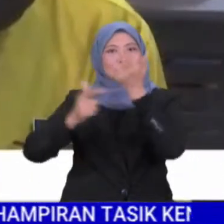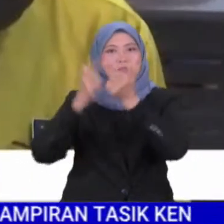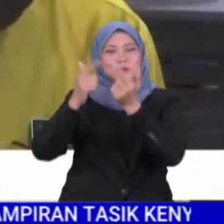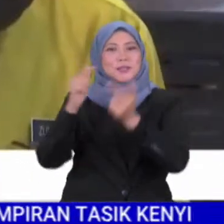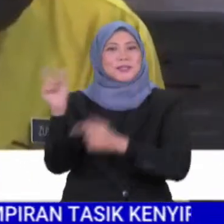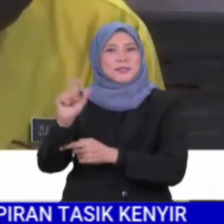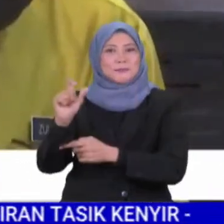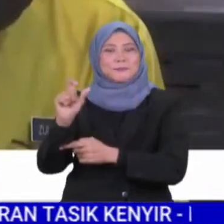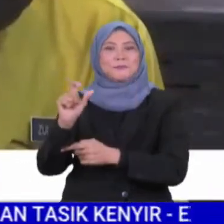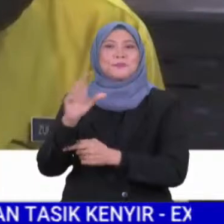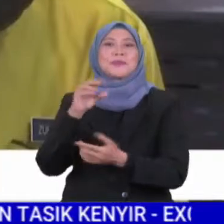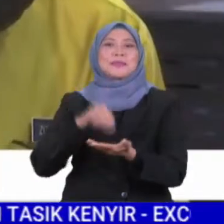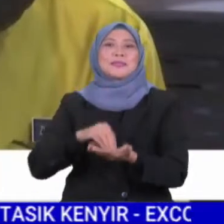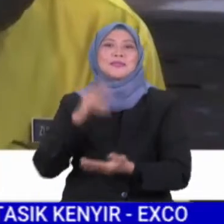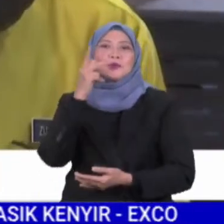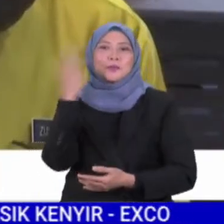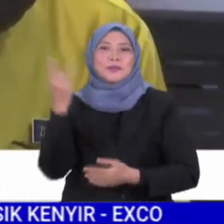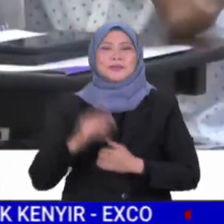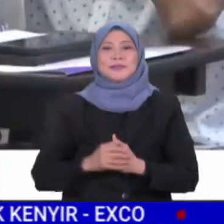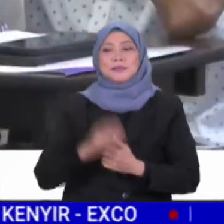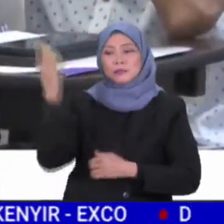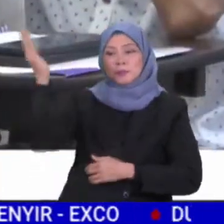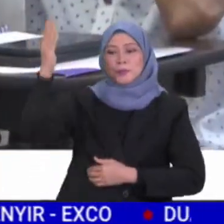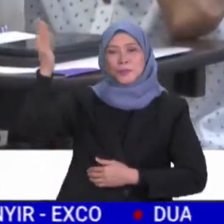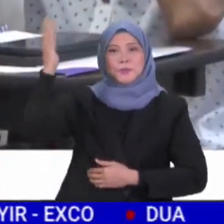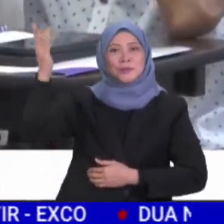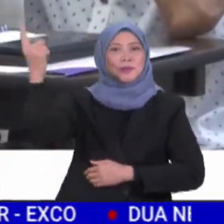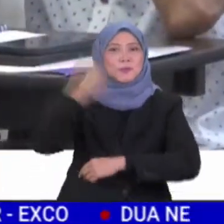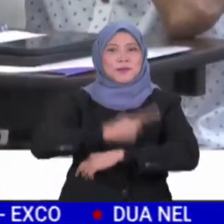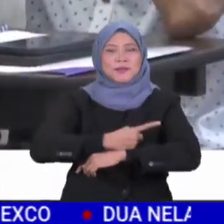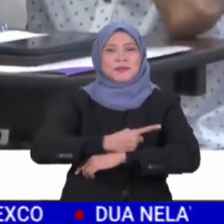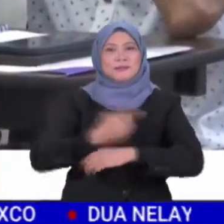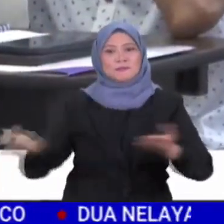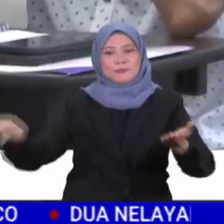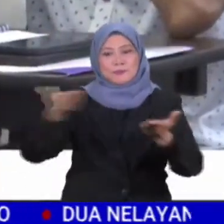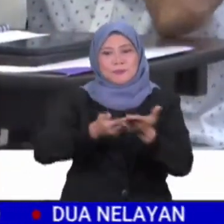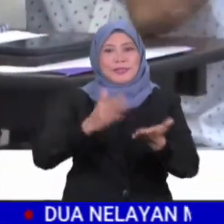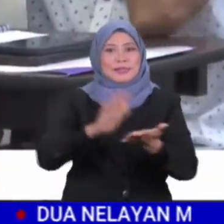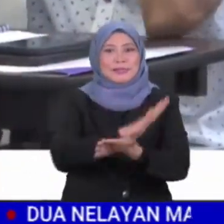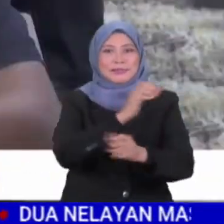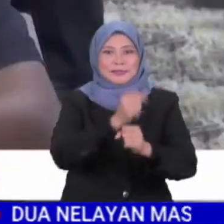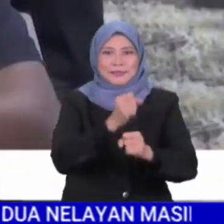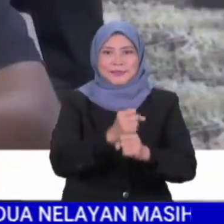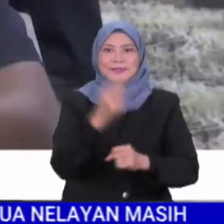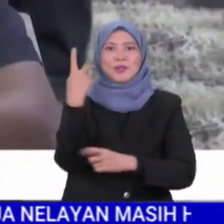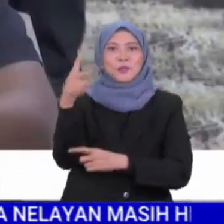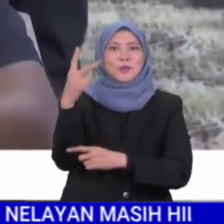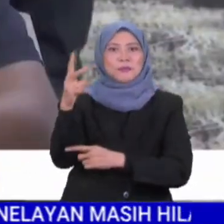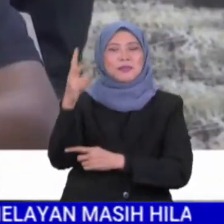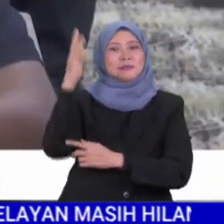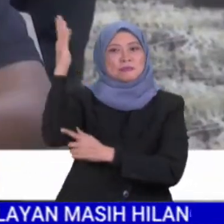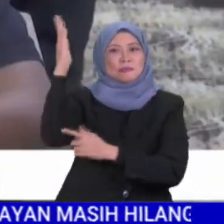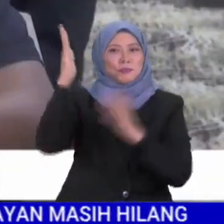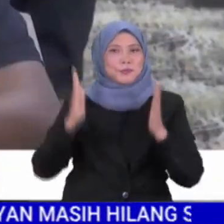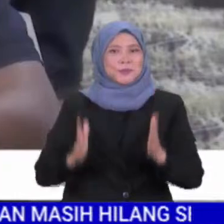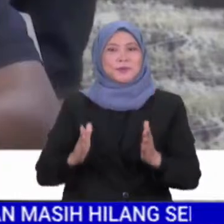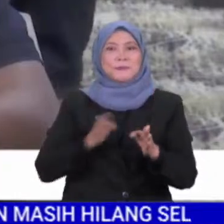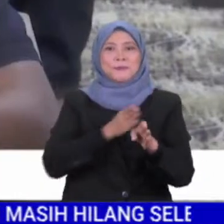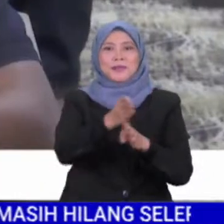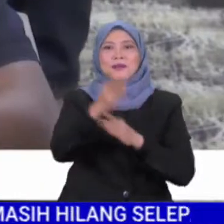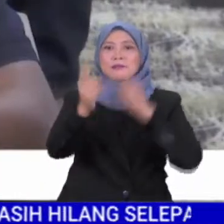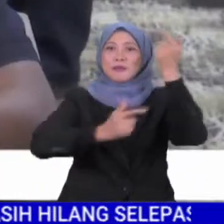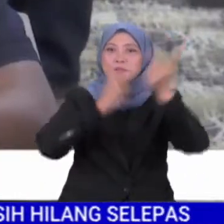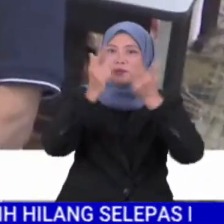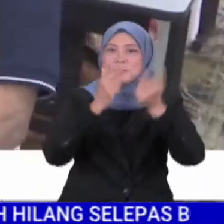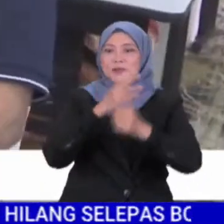Lembaga Pelancongan Sarawak di Kuching. Seminar sehari tersebut menampilkan pembentangan kertas kerja oleh 12 penceramah dalam bidang pelancongan